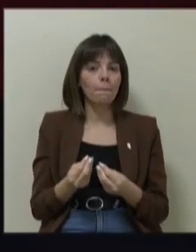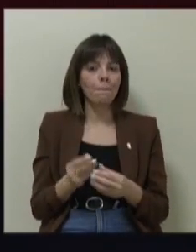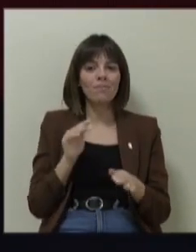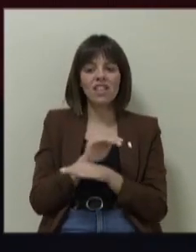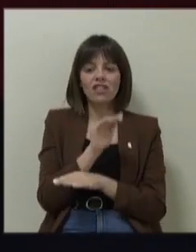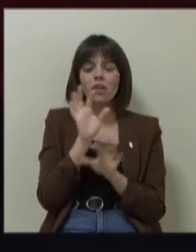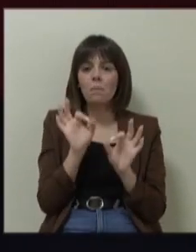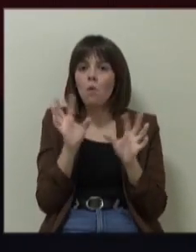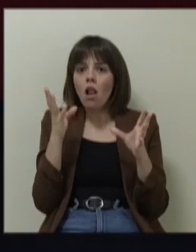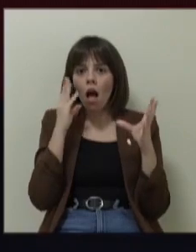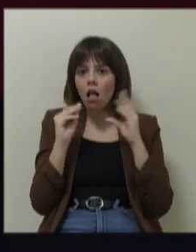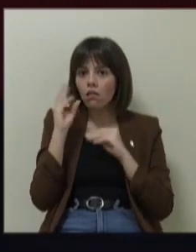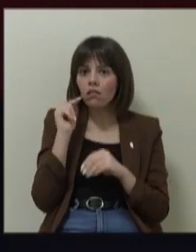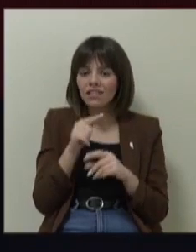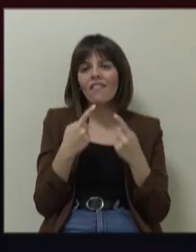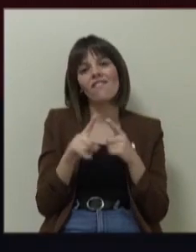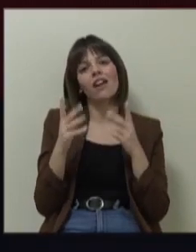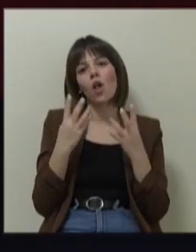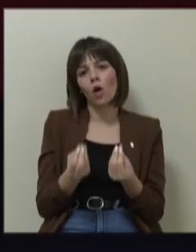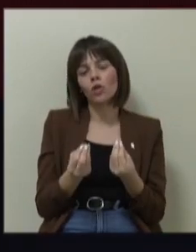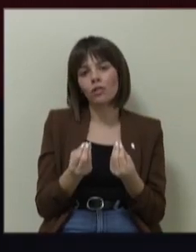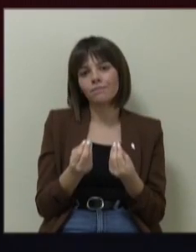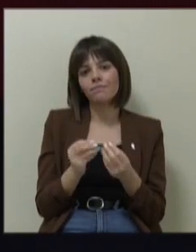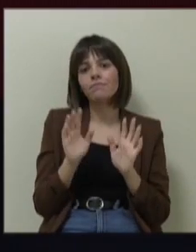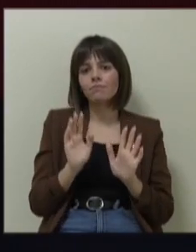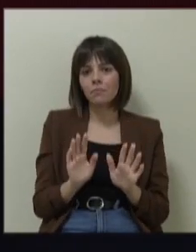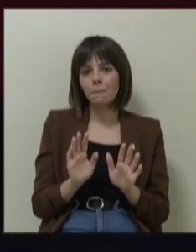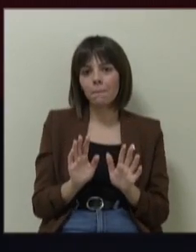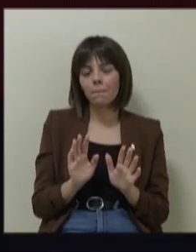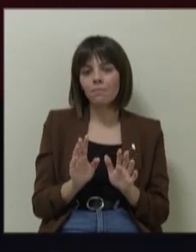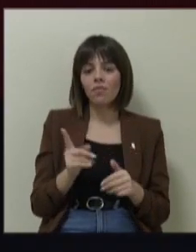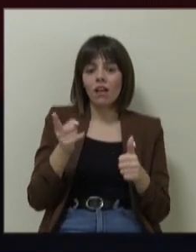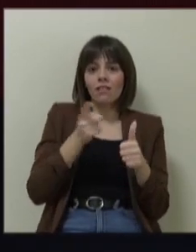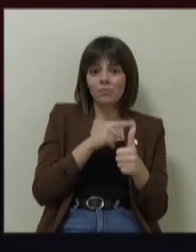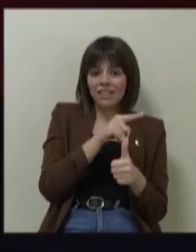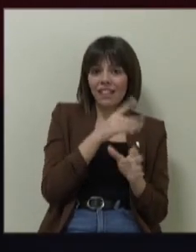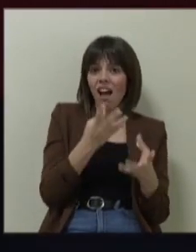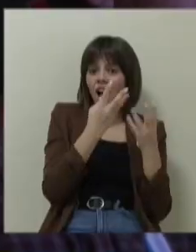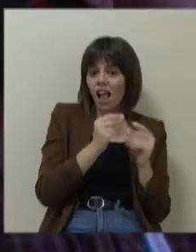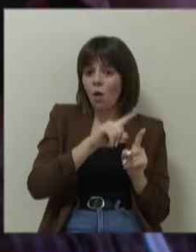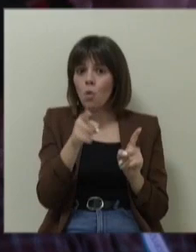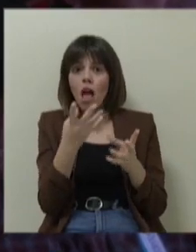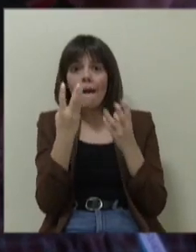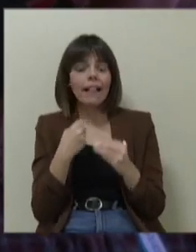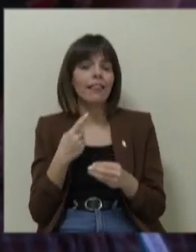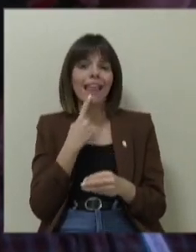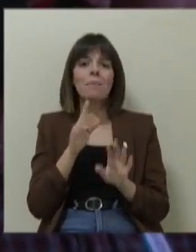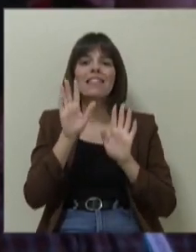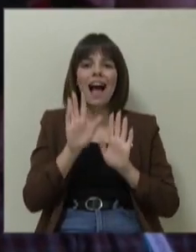Yaşamı böyle algılarsanız farklı oluyor. Biri diğerinden daha iyi diyemem ama ilk